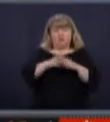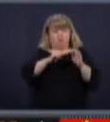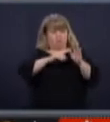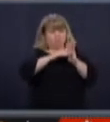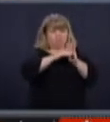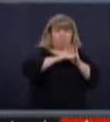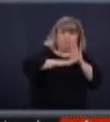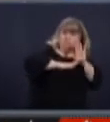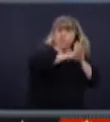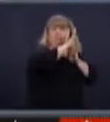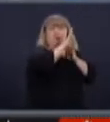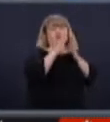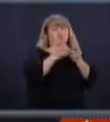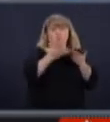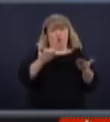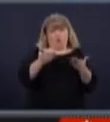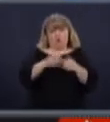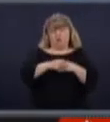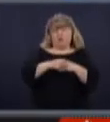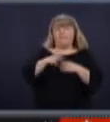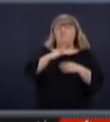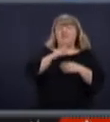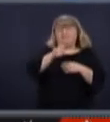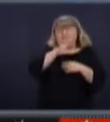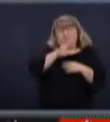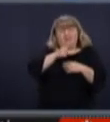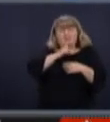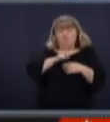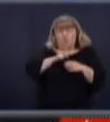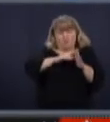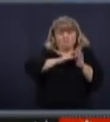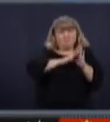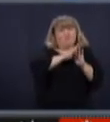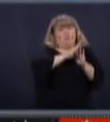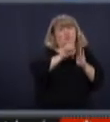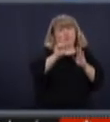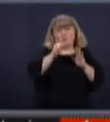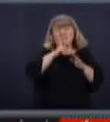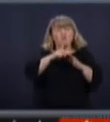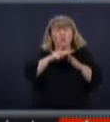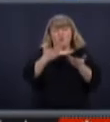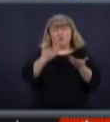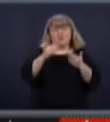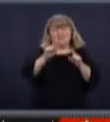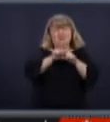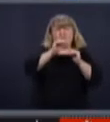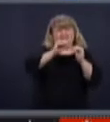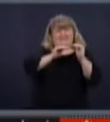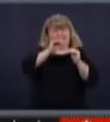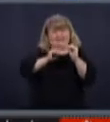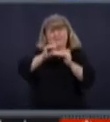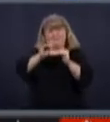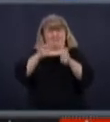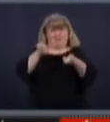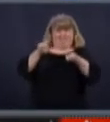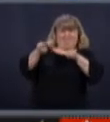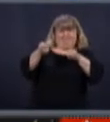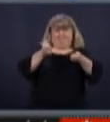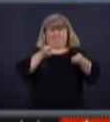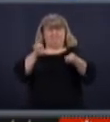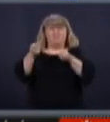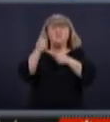avoir une autre vague avec le cycle du virus à un moment donné. C'est cet équilibre-là. Là. C'est comme si on était en train là, de marcher